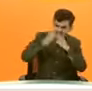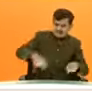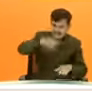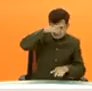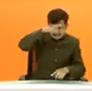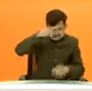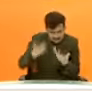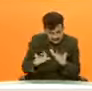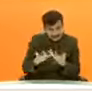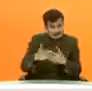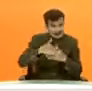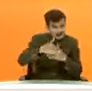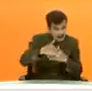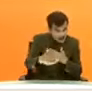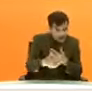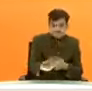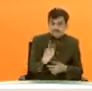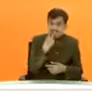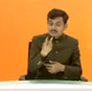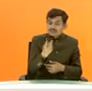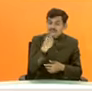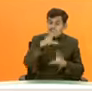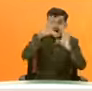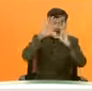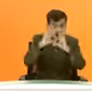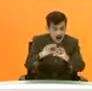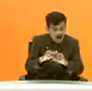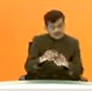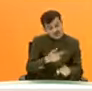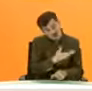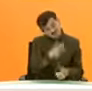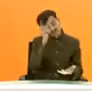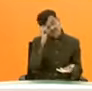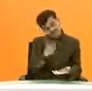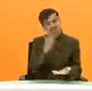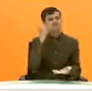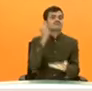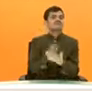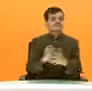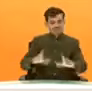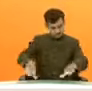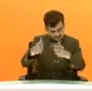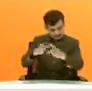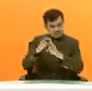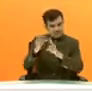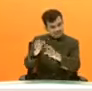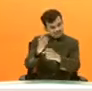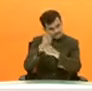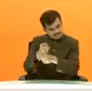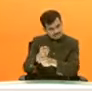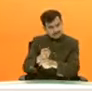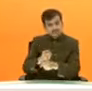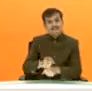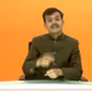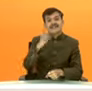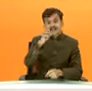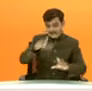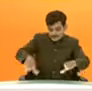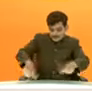बच्चों का भविष्य सुरक्षित करने के लिए पेड़ जरूर लगाएं। एक पेड़ मां के